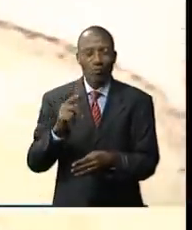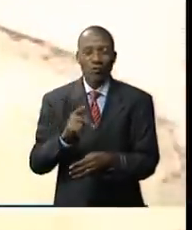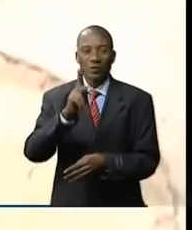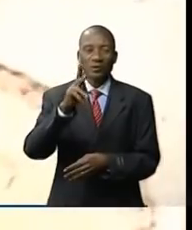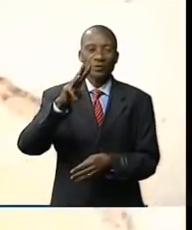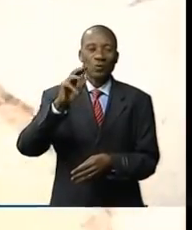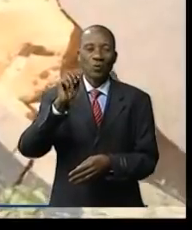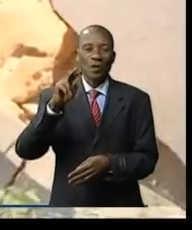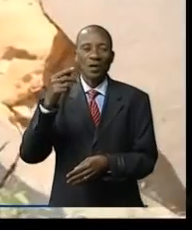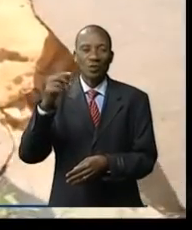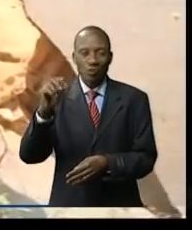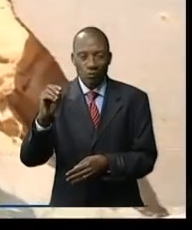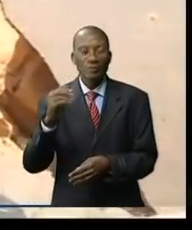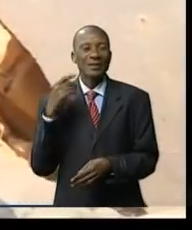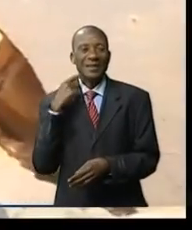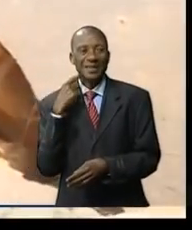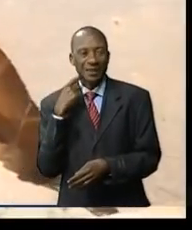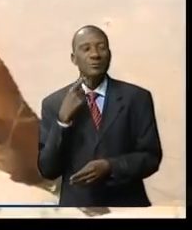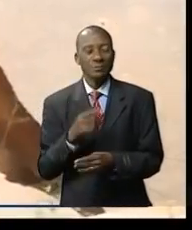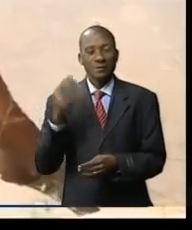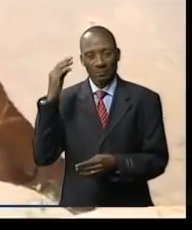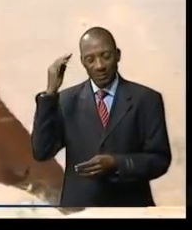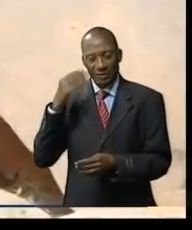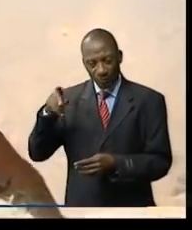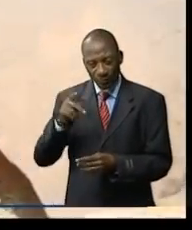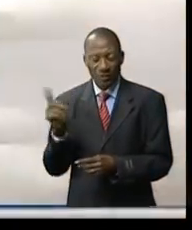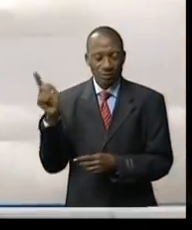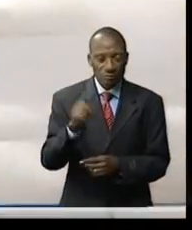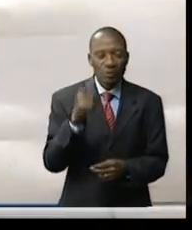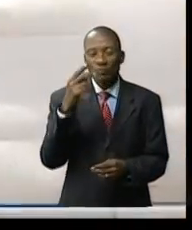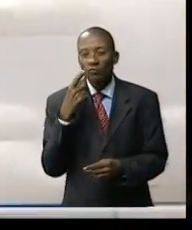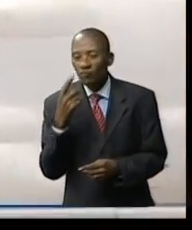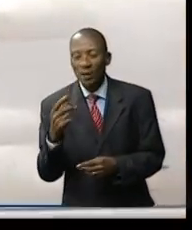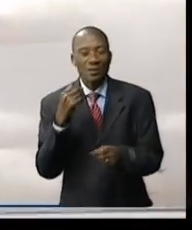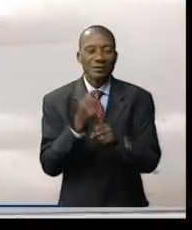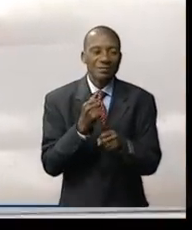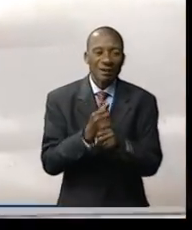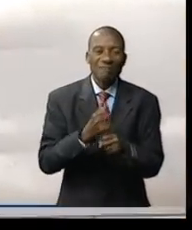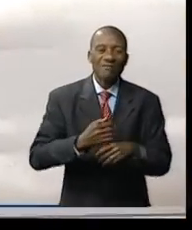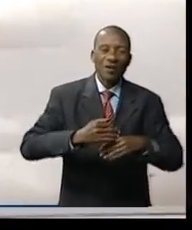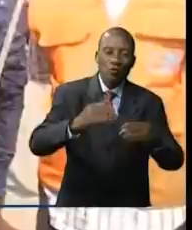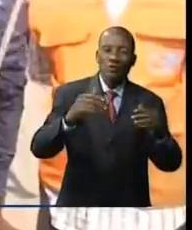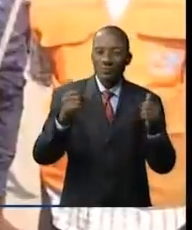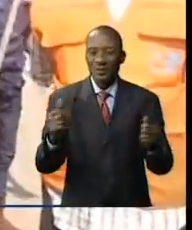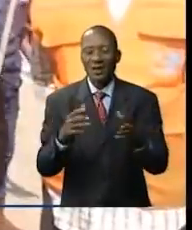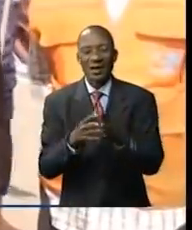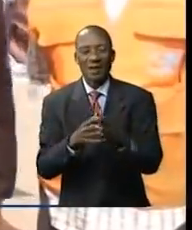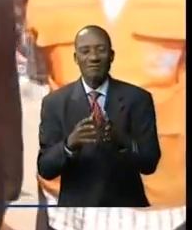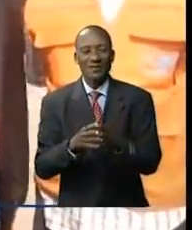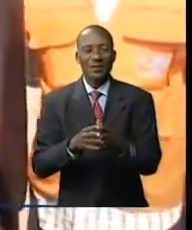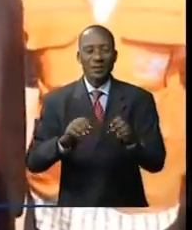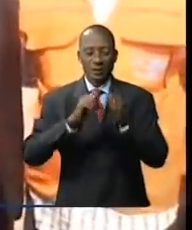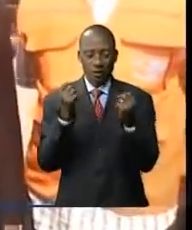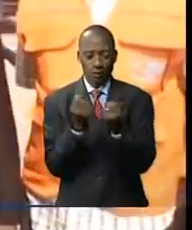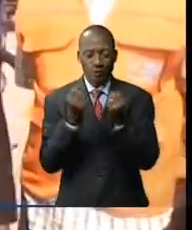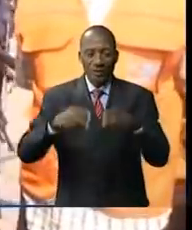gouvernement provincial est intervenu pour assurer l'exécution de ces travaux par les services habilités qui est l'office des routes. Le mobile de notre